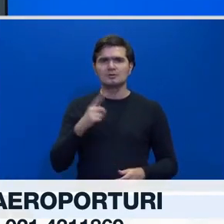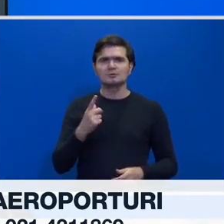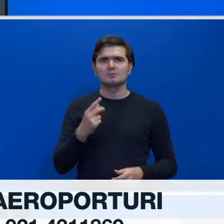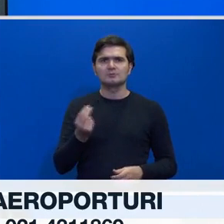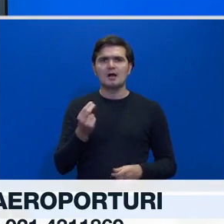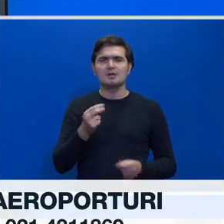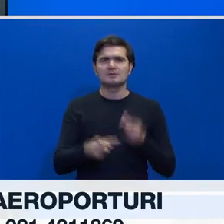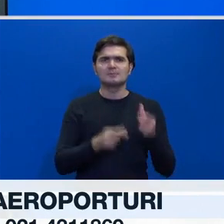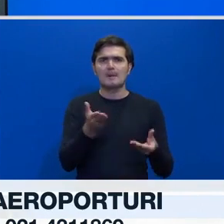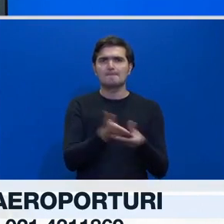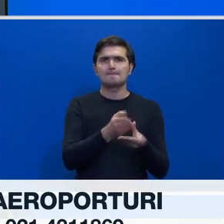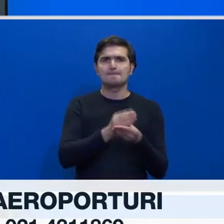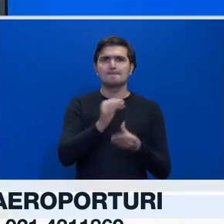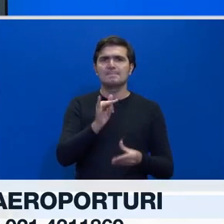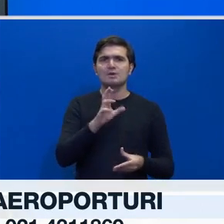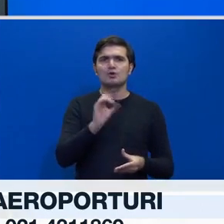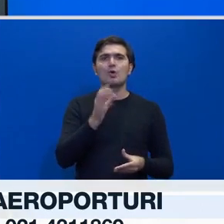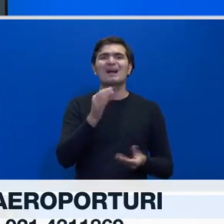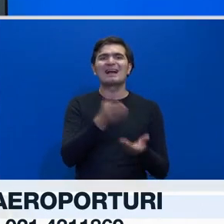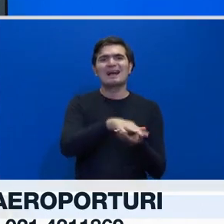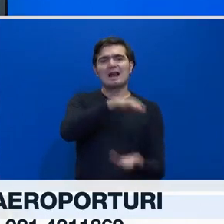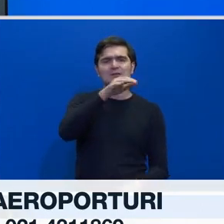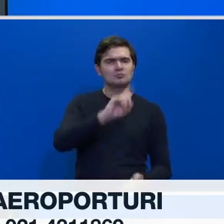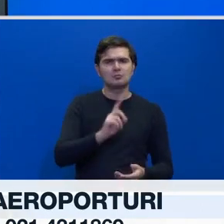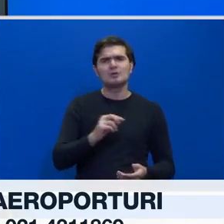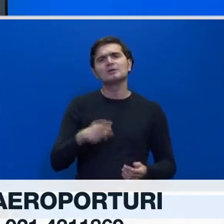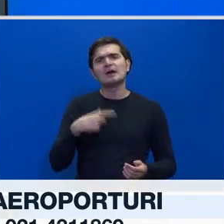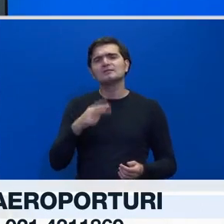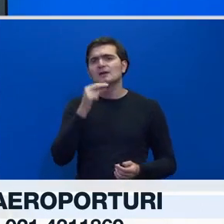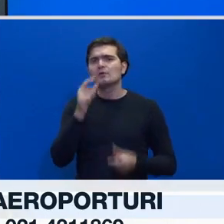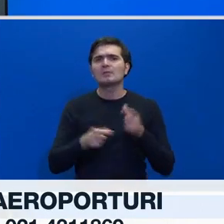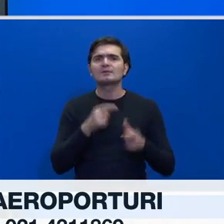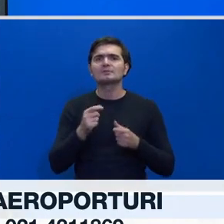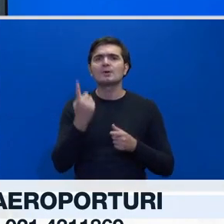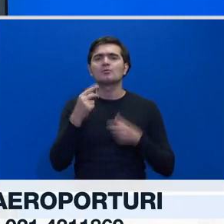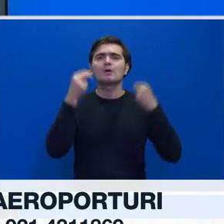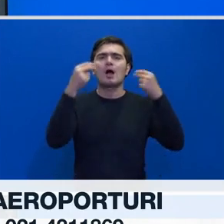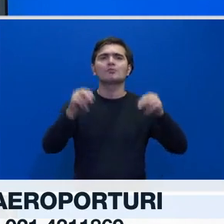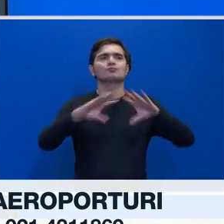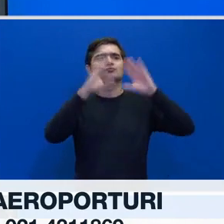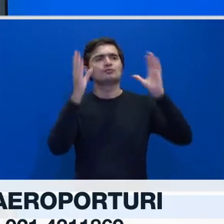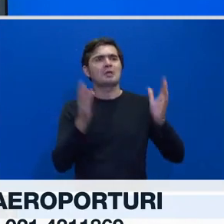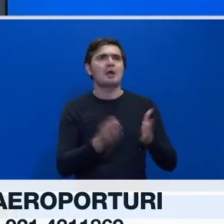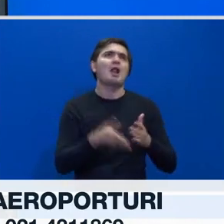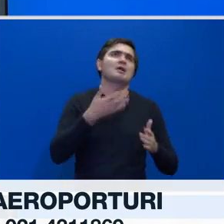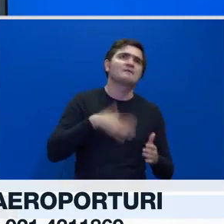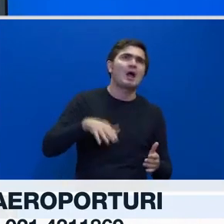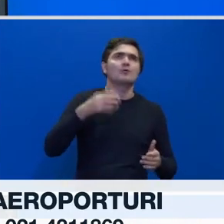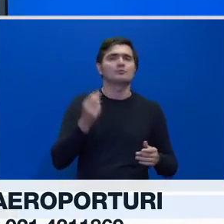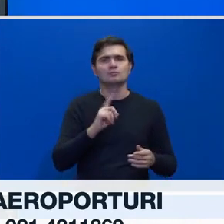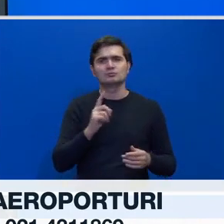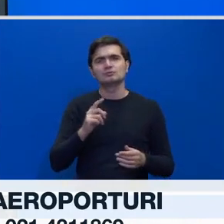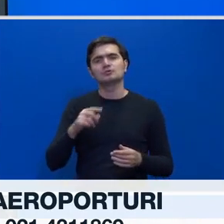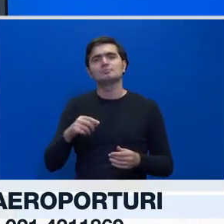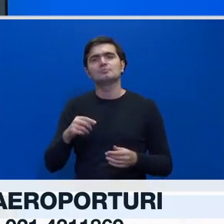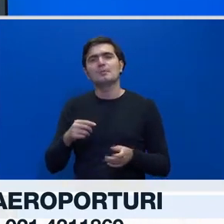birocratic, dacă vezi, dar este diferența dintre a avea un anunț general de bună intenție și o soluție. Practic,